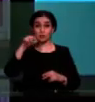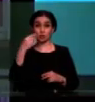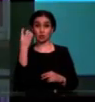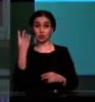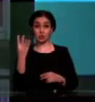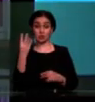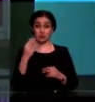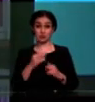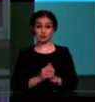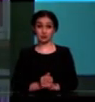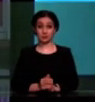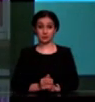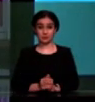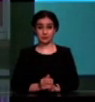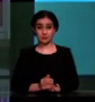0,4.